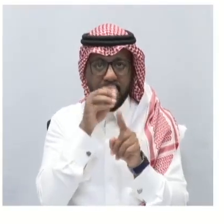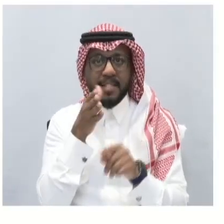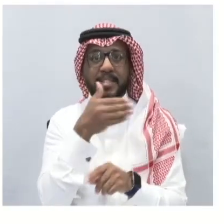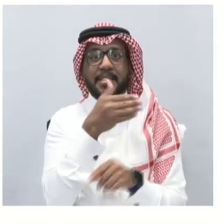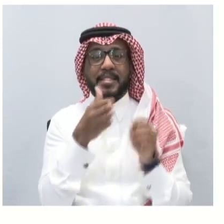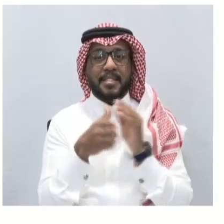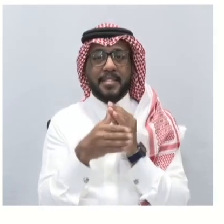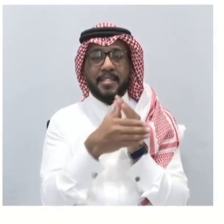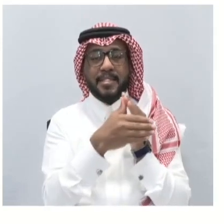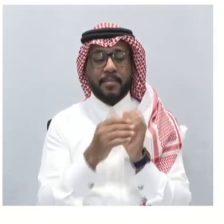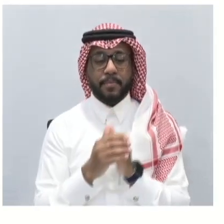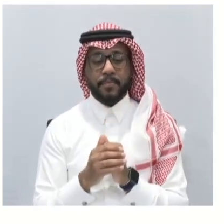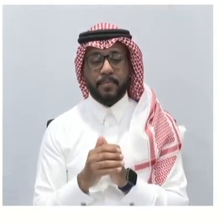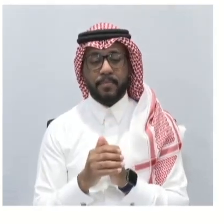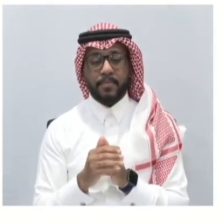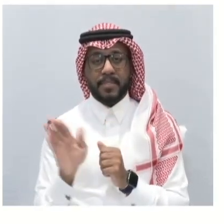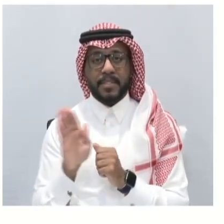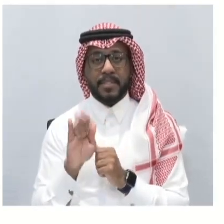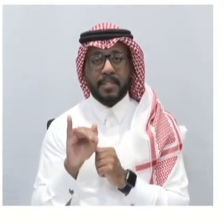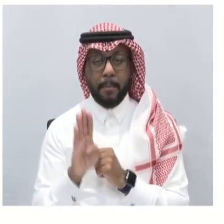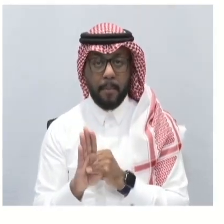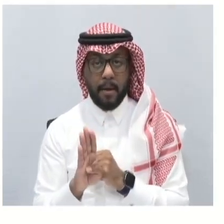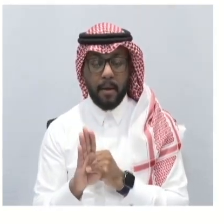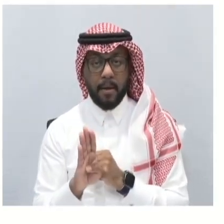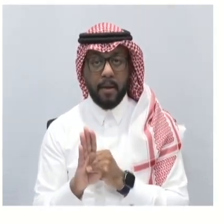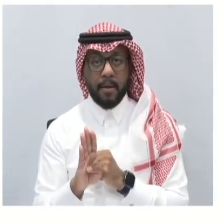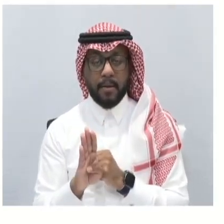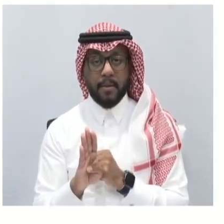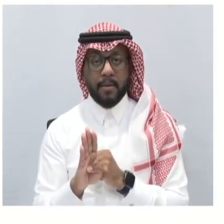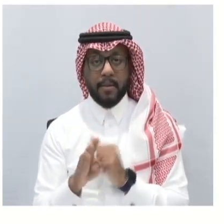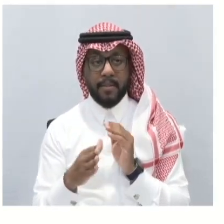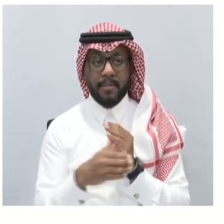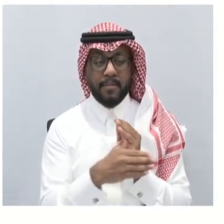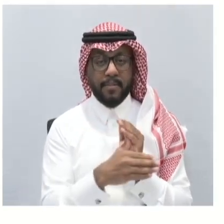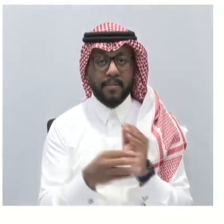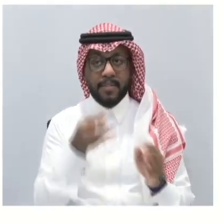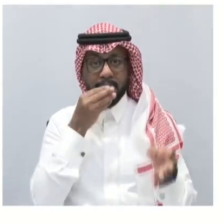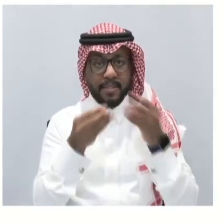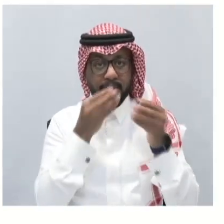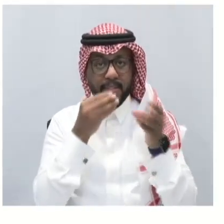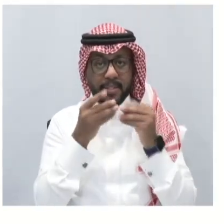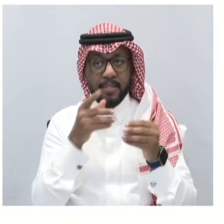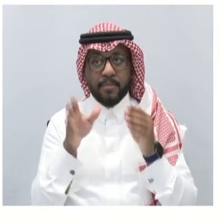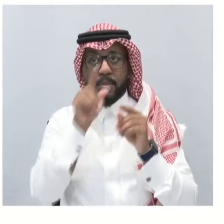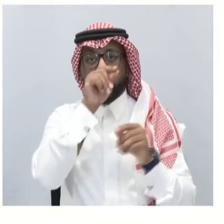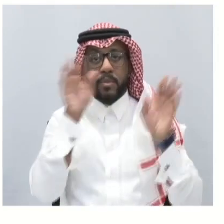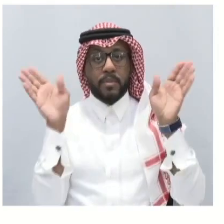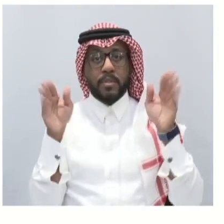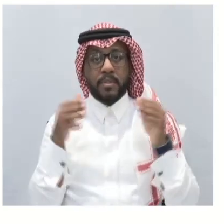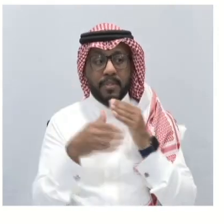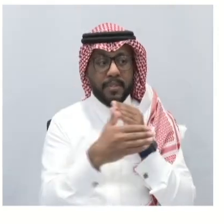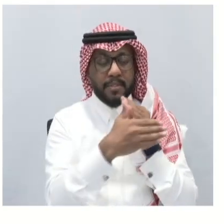الطائر ياكل ايش السمكه يتغذى على الاسماك هذا الطائر ياكل